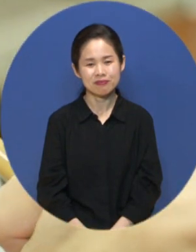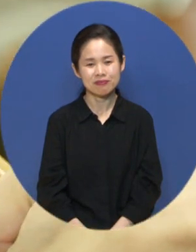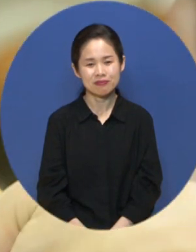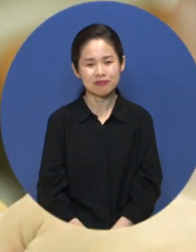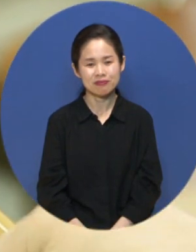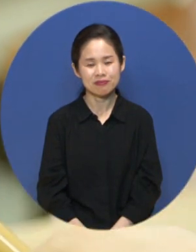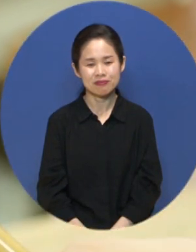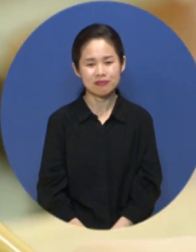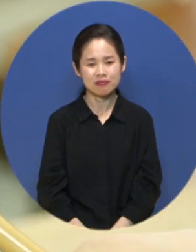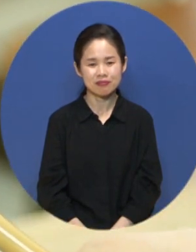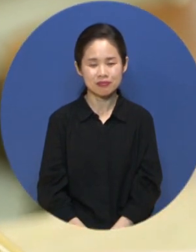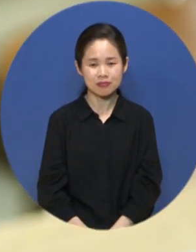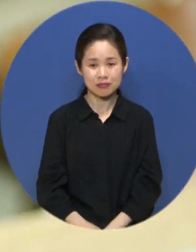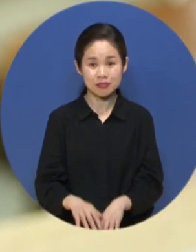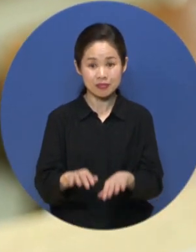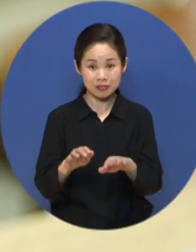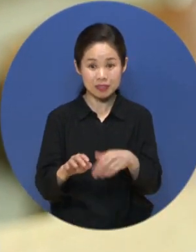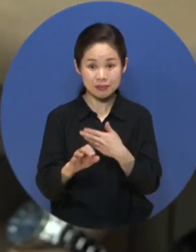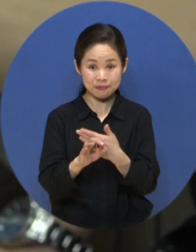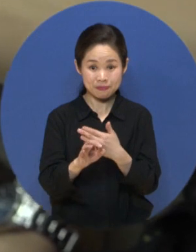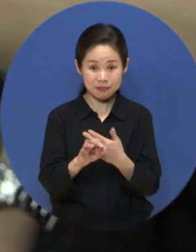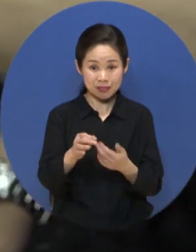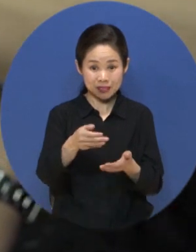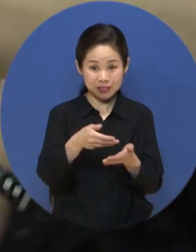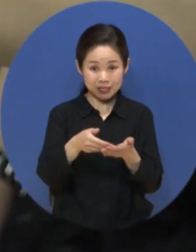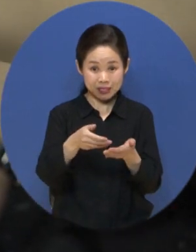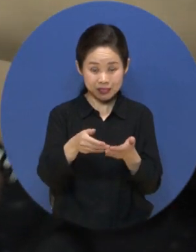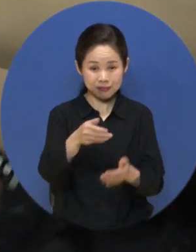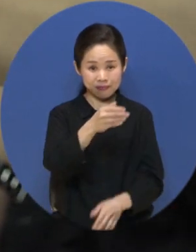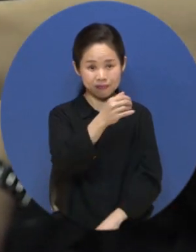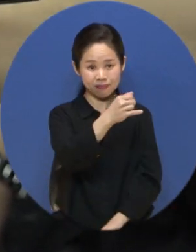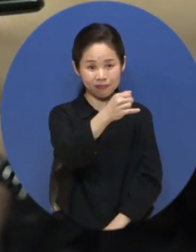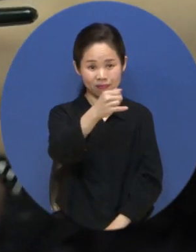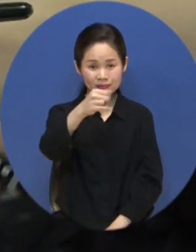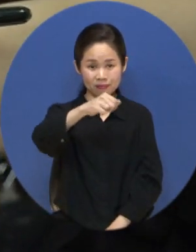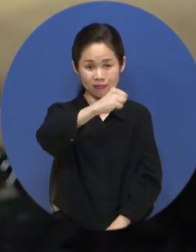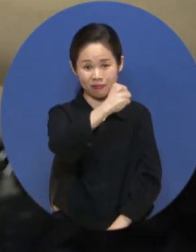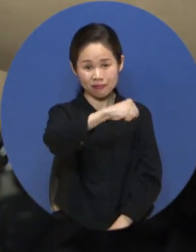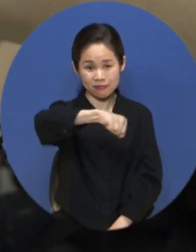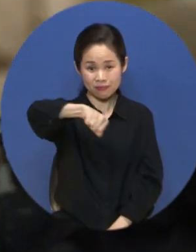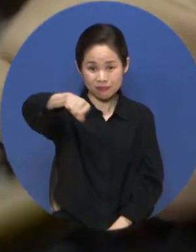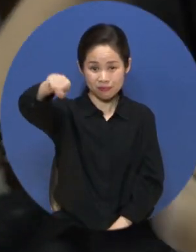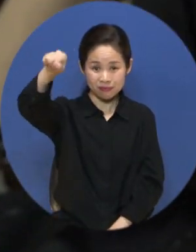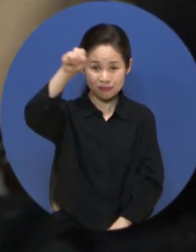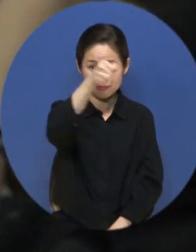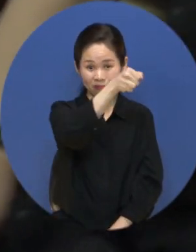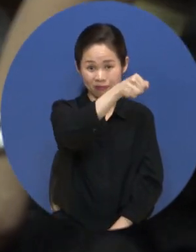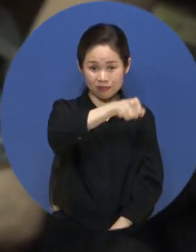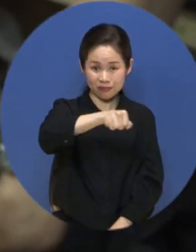정확한 밑그림을 위해 붓이 지나간 자리에 여러 번 선을 긋고 또 긋습니다.